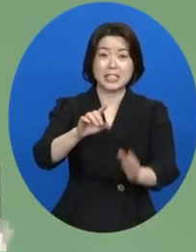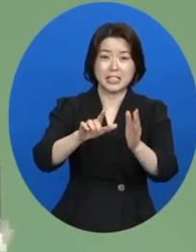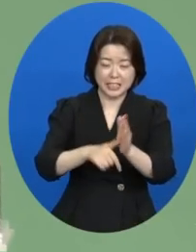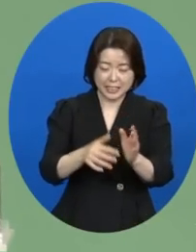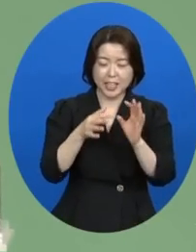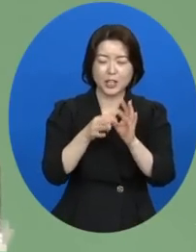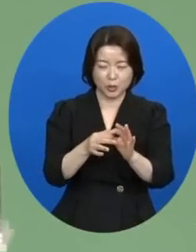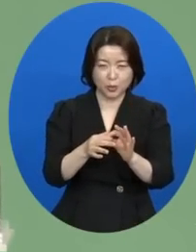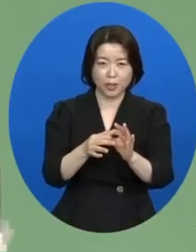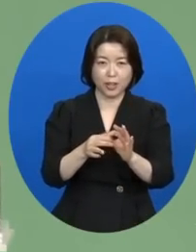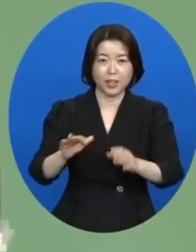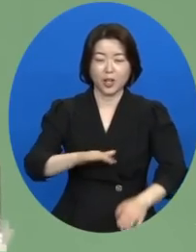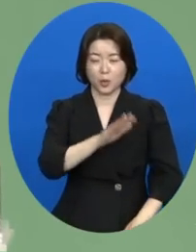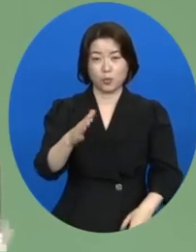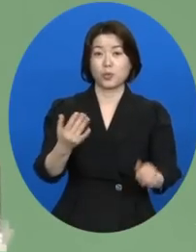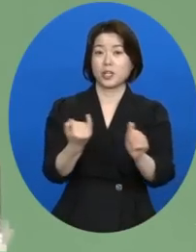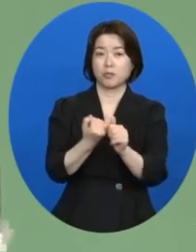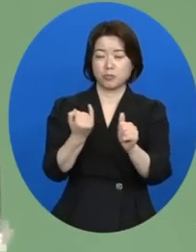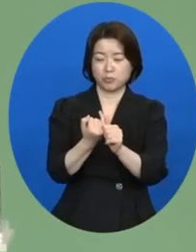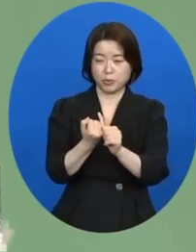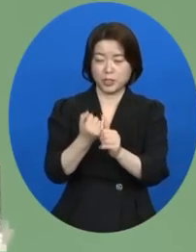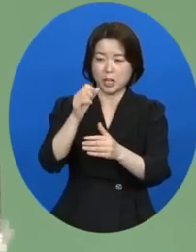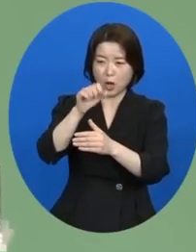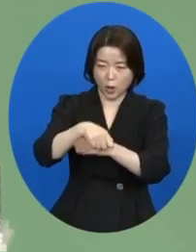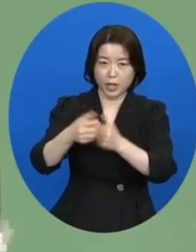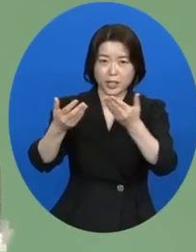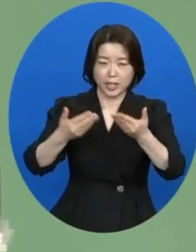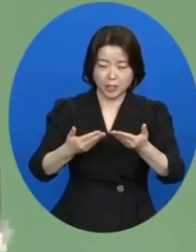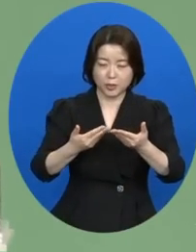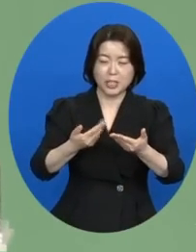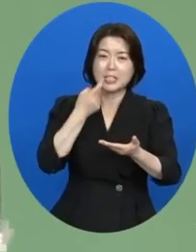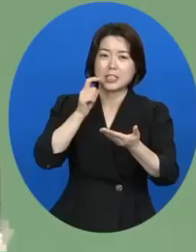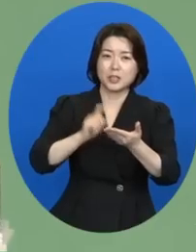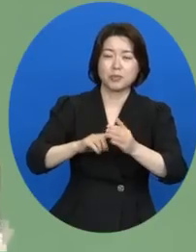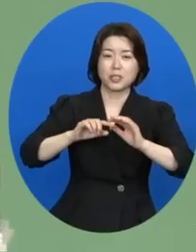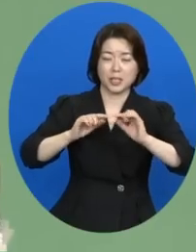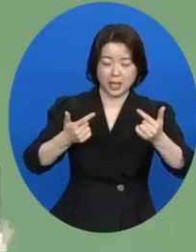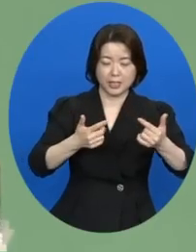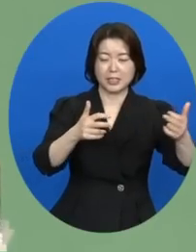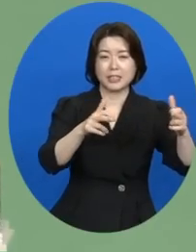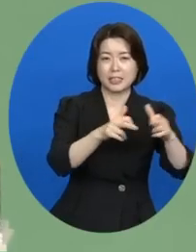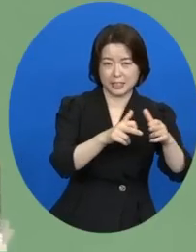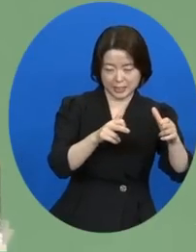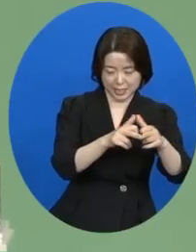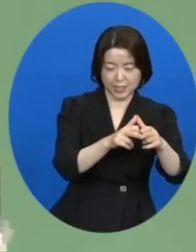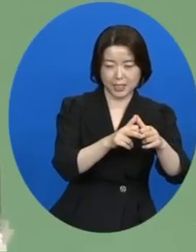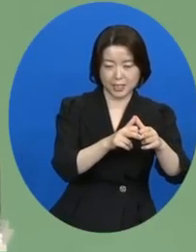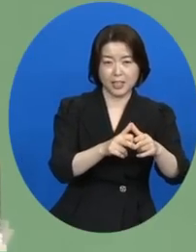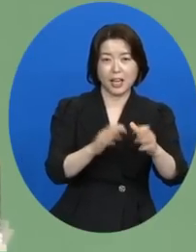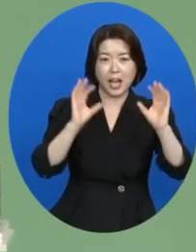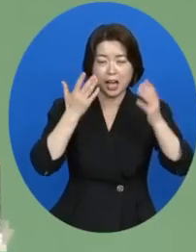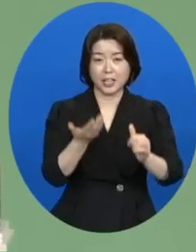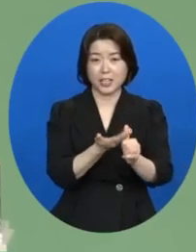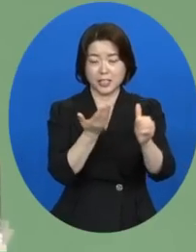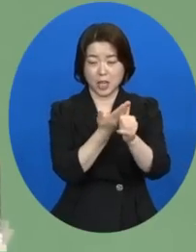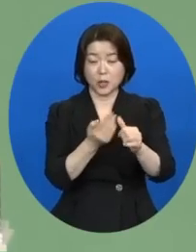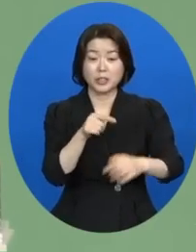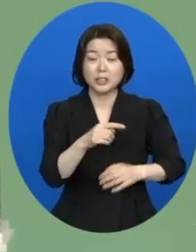통해 저희 부부를 받아주시는 쉽지 않은 장애 아이를 양육하는